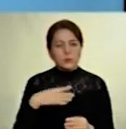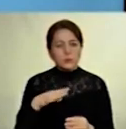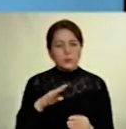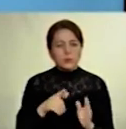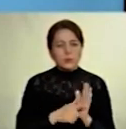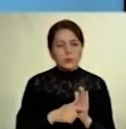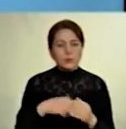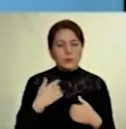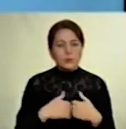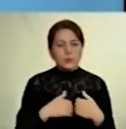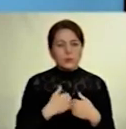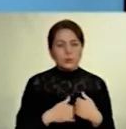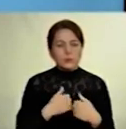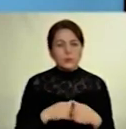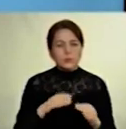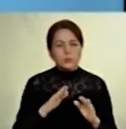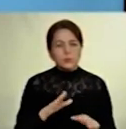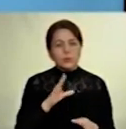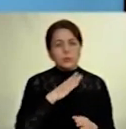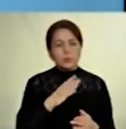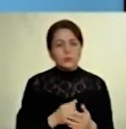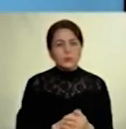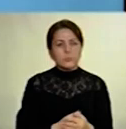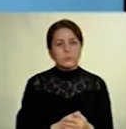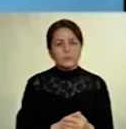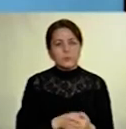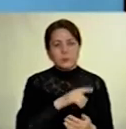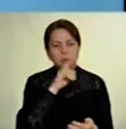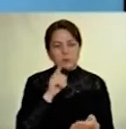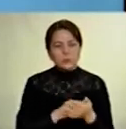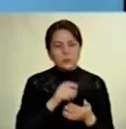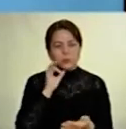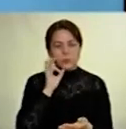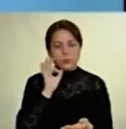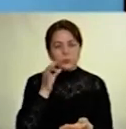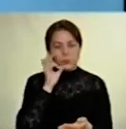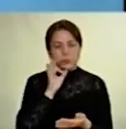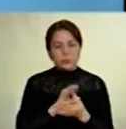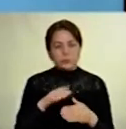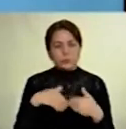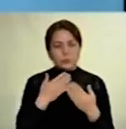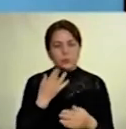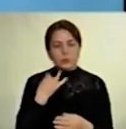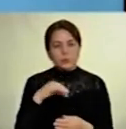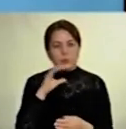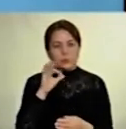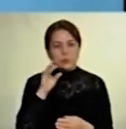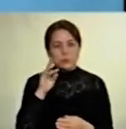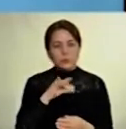1.147 ni oralig'ida joylashgan ekan. Demak, savolga to'g'ri javob beradigan bo'lsak, Y soni